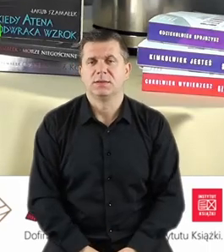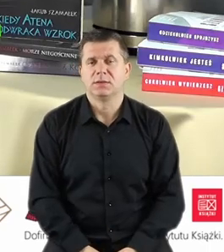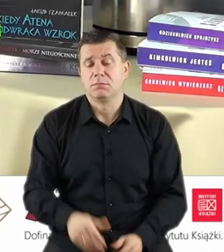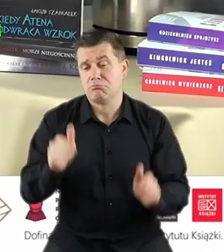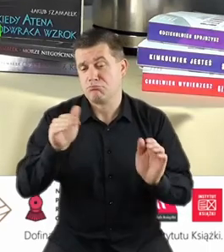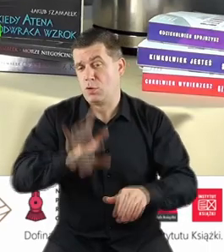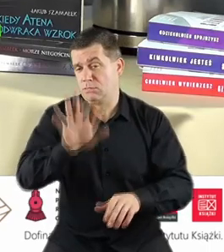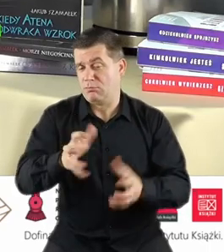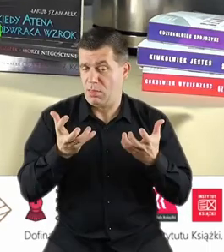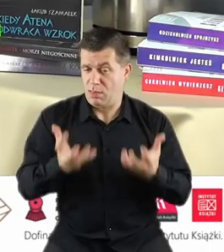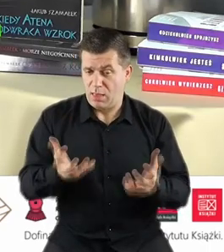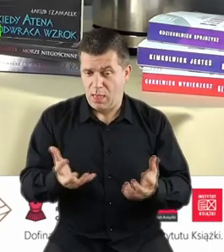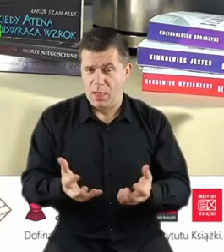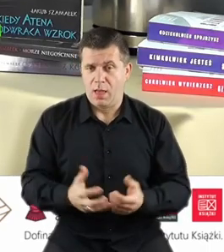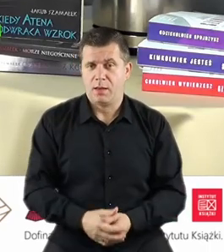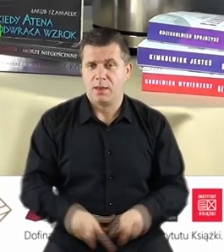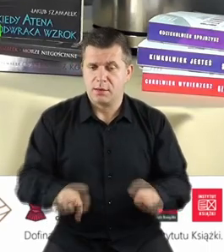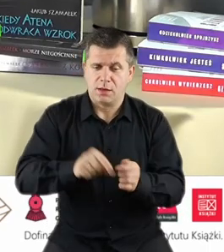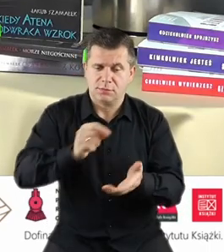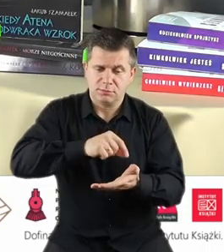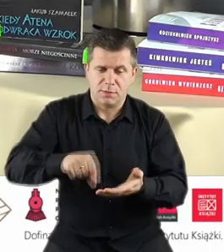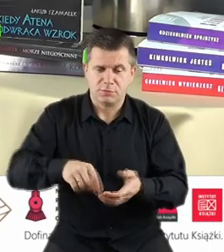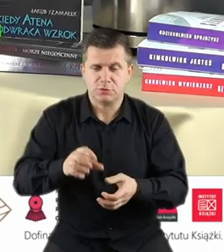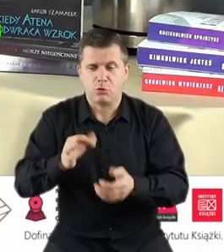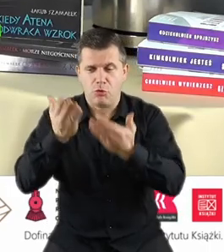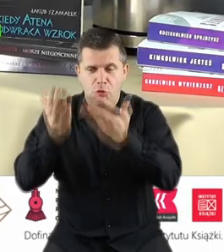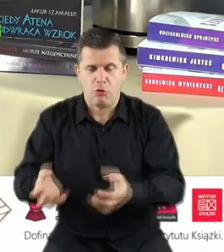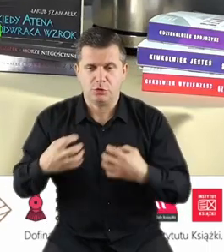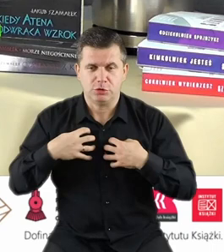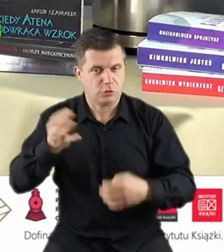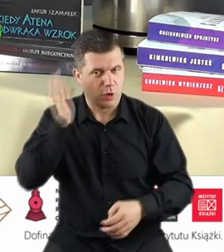chcieli też napisać kobietę,